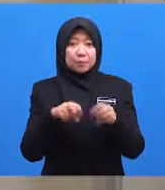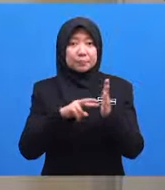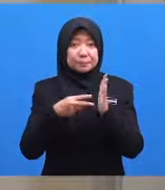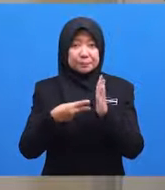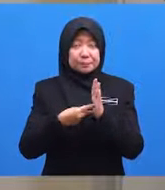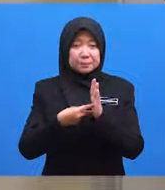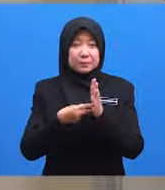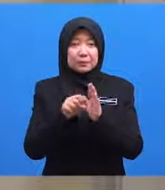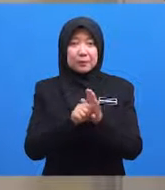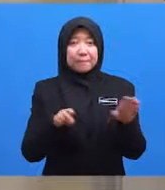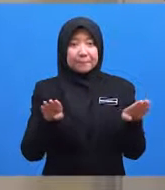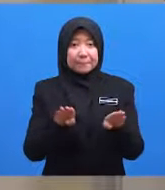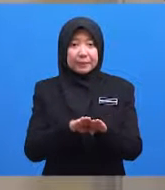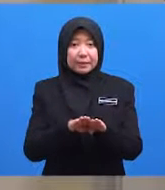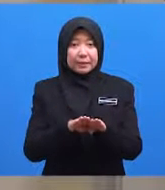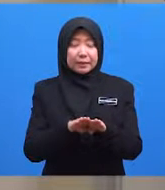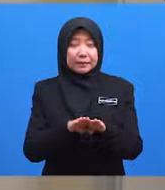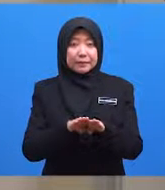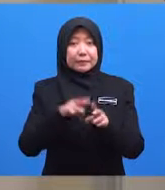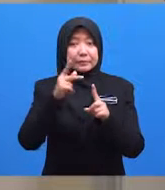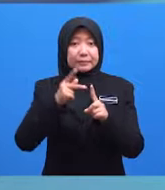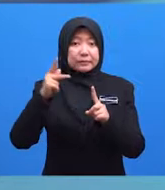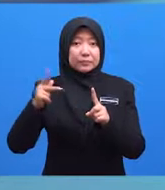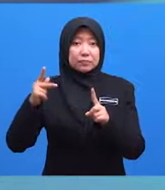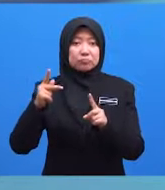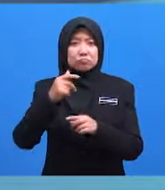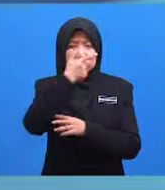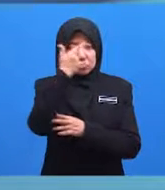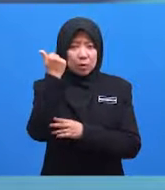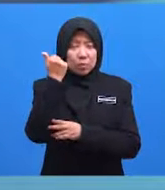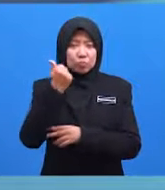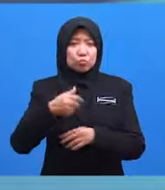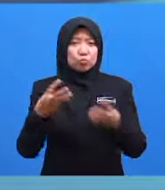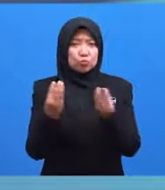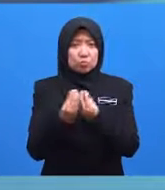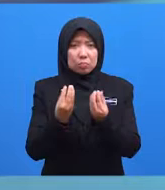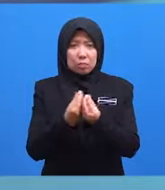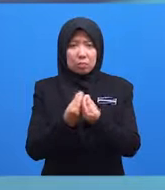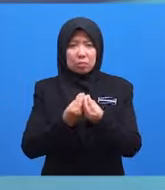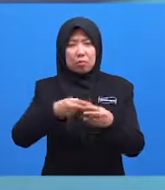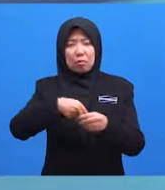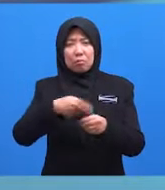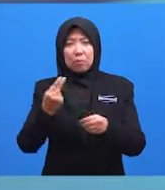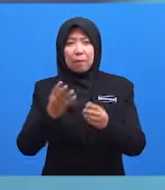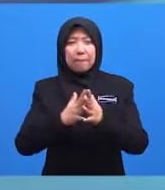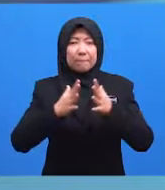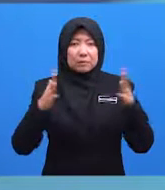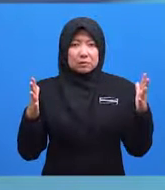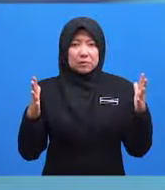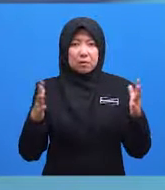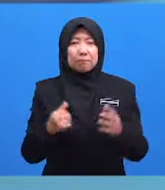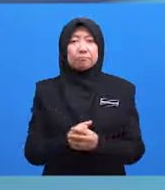didefinisikan sebagai factory made pasta kerana jumlah penghasilannya yang besar